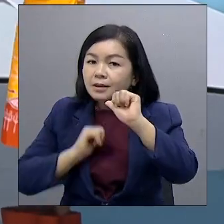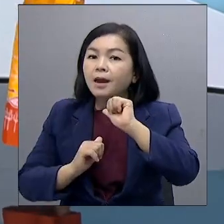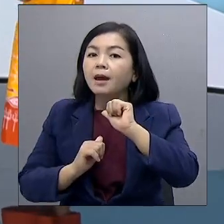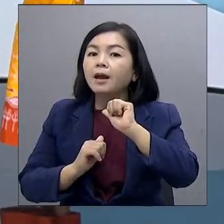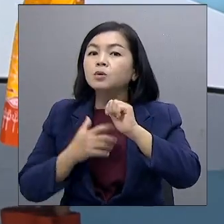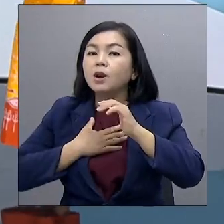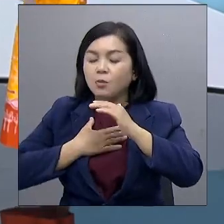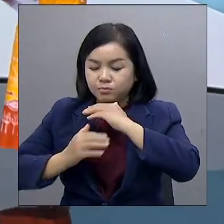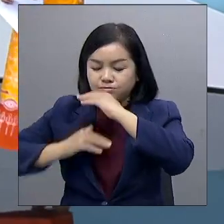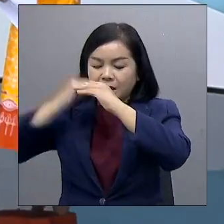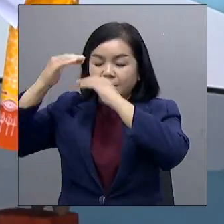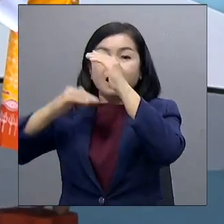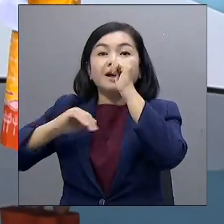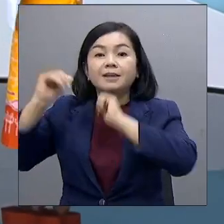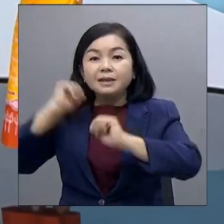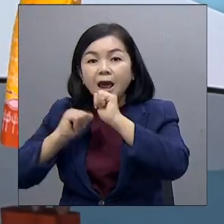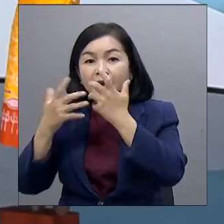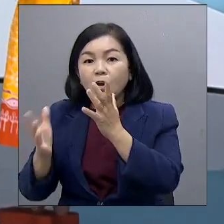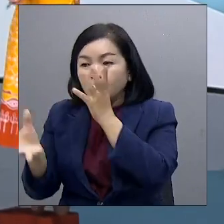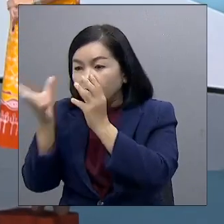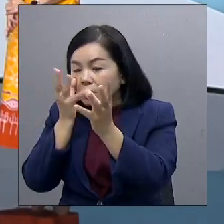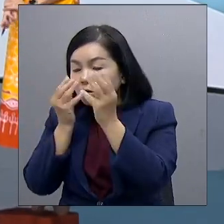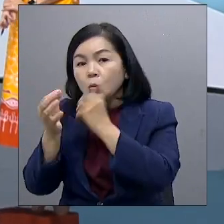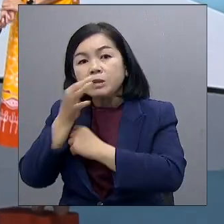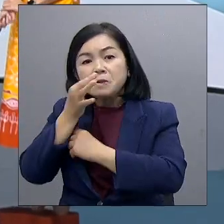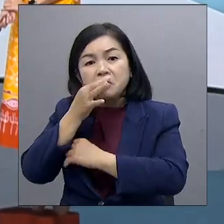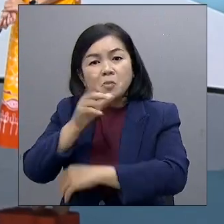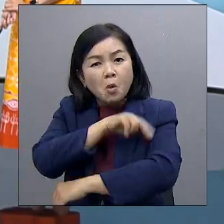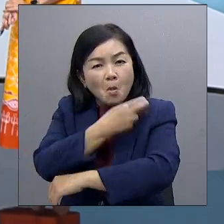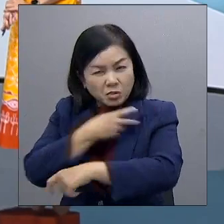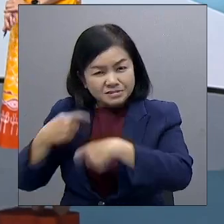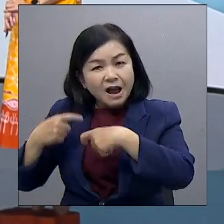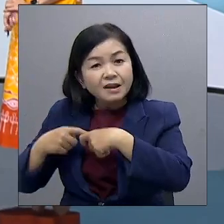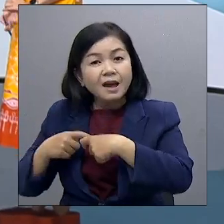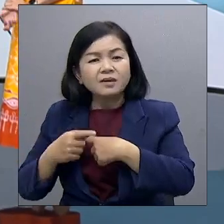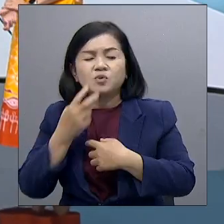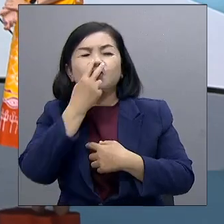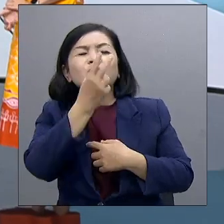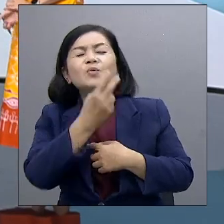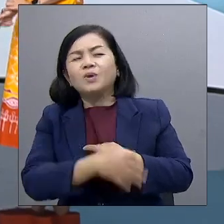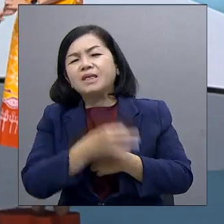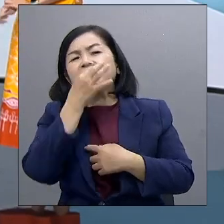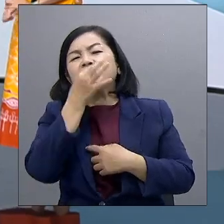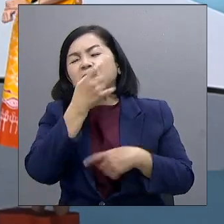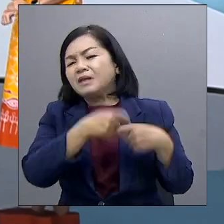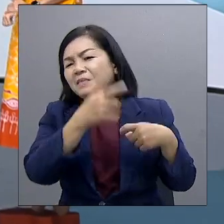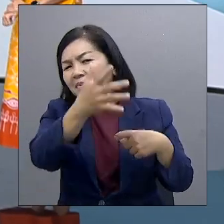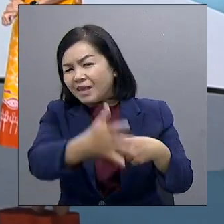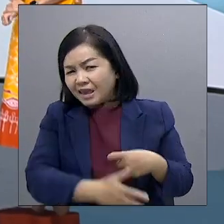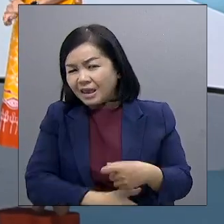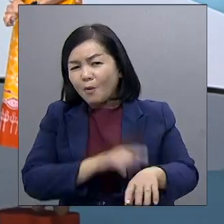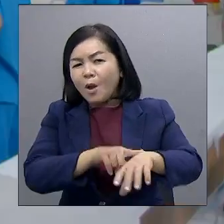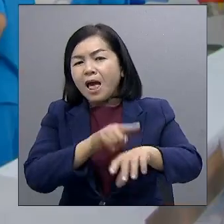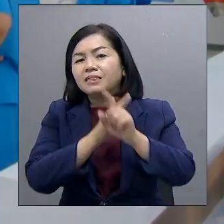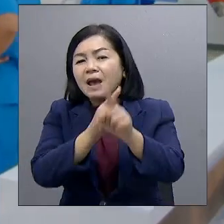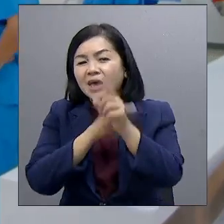ให้เราพัฒนาสกิลการแสดงแล้วเราก็ได้เรียนรู้ว่าหมอนี่ไม่ง่ายนะคนจะเข้าใจว่าอาชีพหมอเไม่เห็นจะยากตรงไหนแล้วก็แค่เข้าเวรอยู่กับ